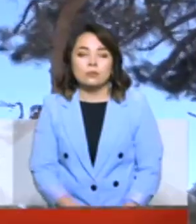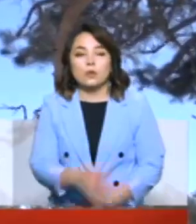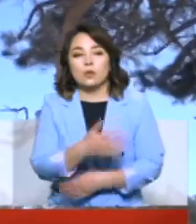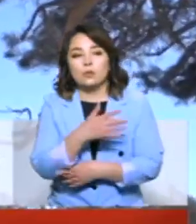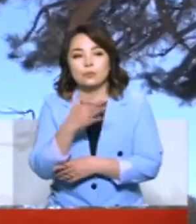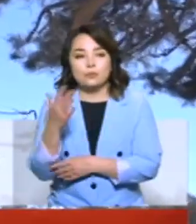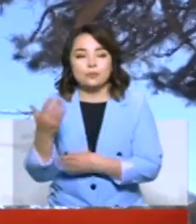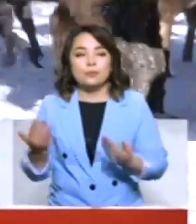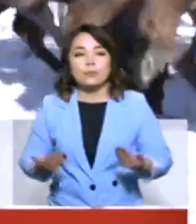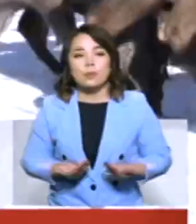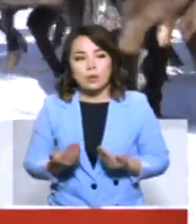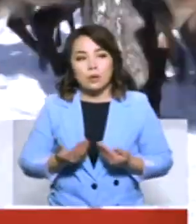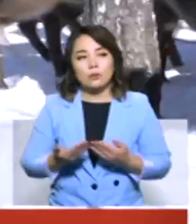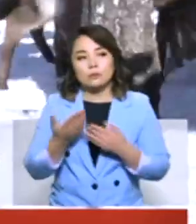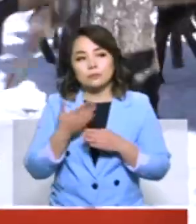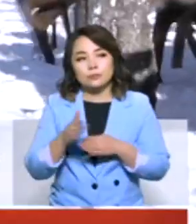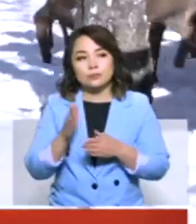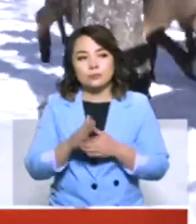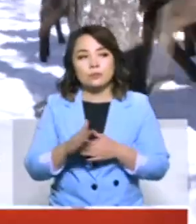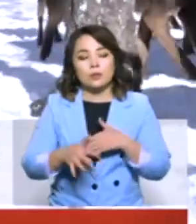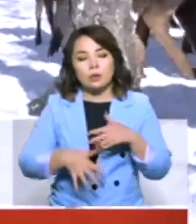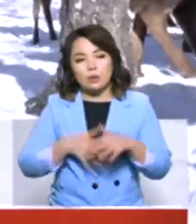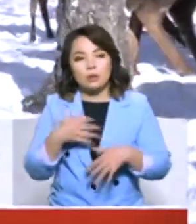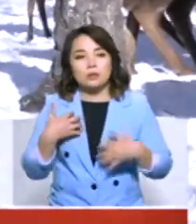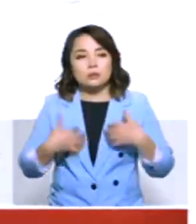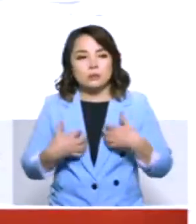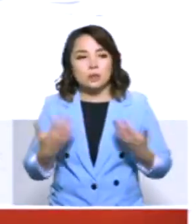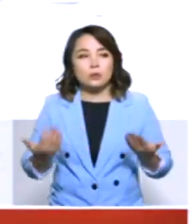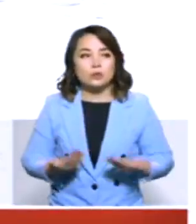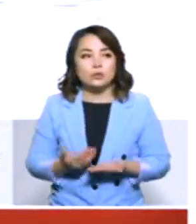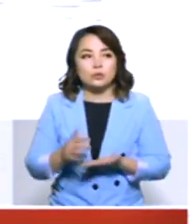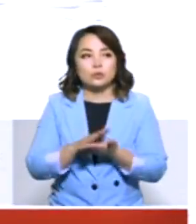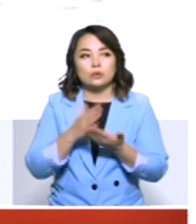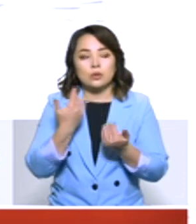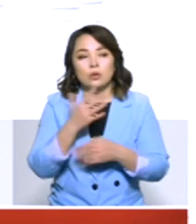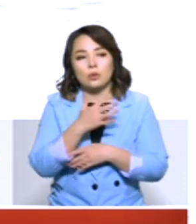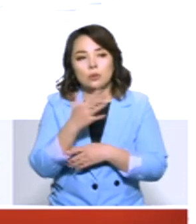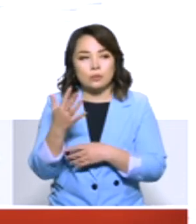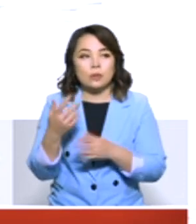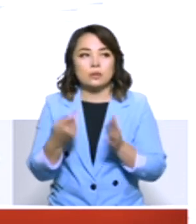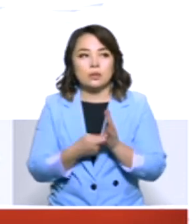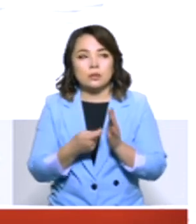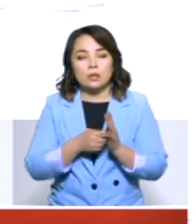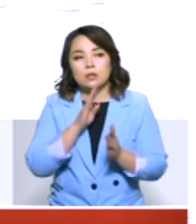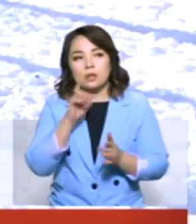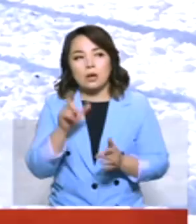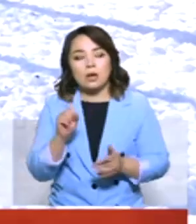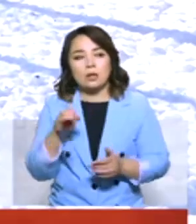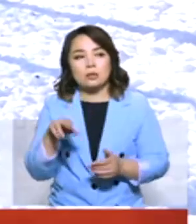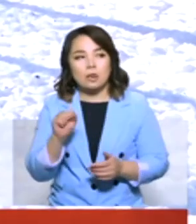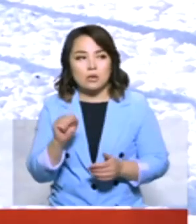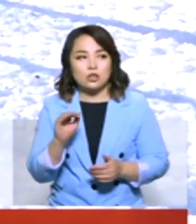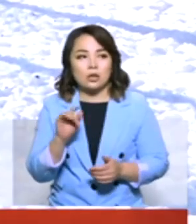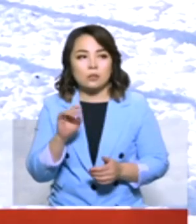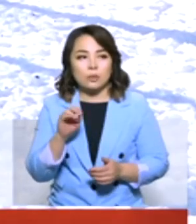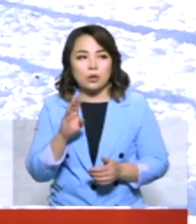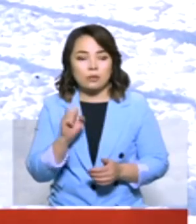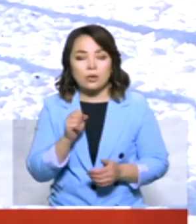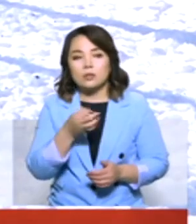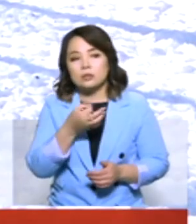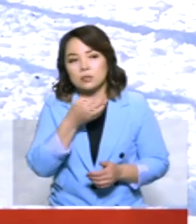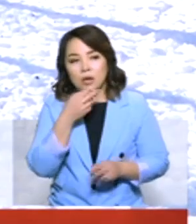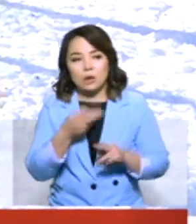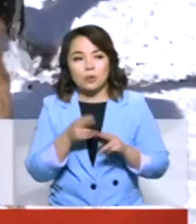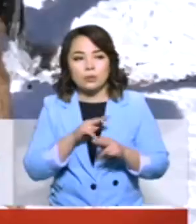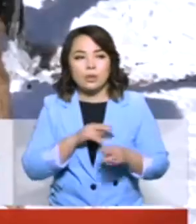Ормандағы тыныс тіршілік бөлек, қарбаласта күйбен тірлік те жоқ. Орман шару Аида Жарқынбекованың осы салаға қызыққан себебі